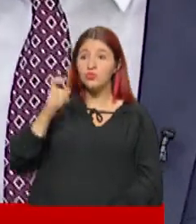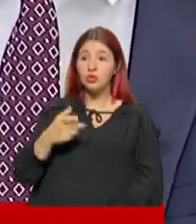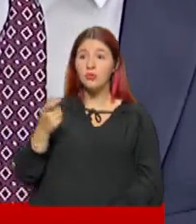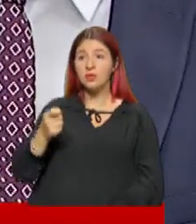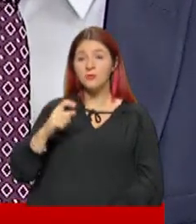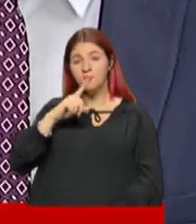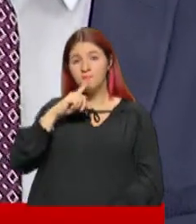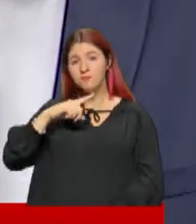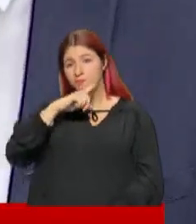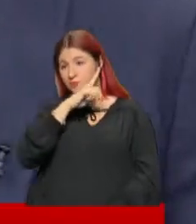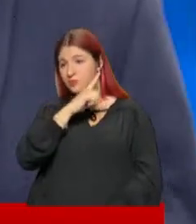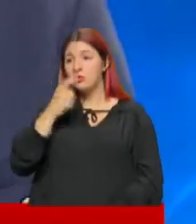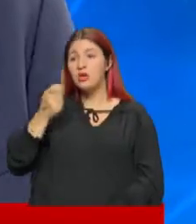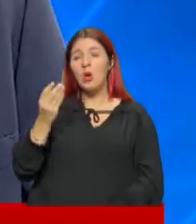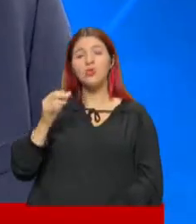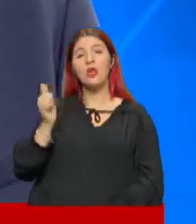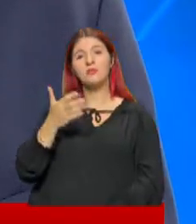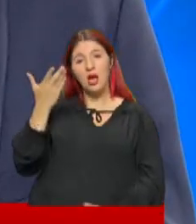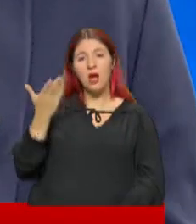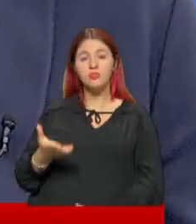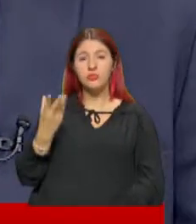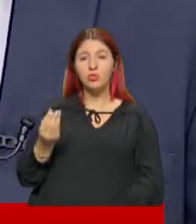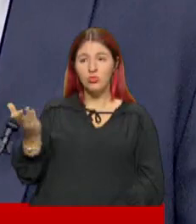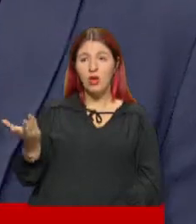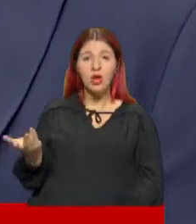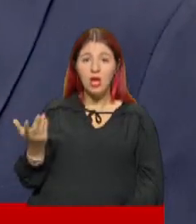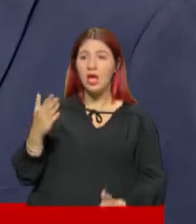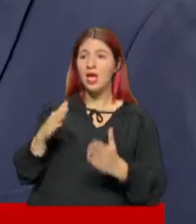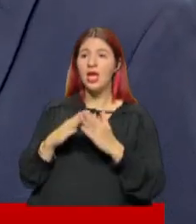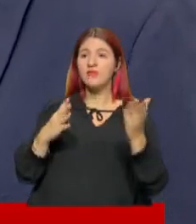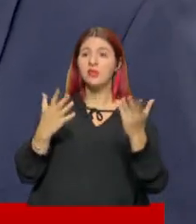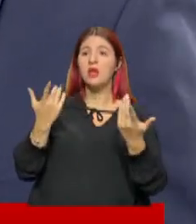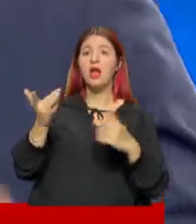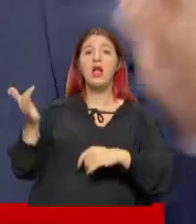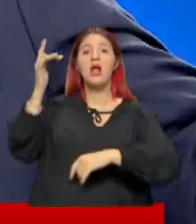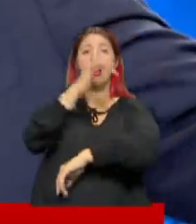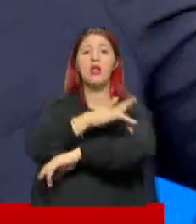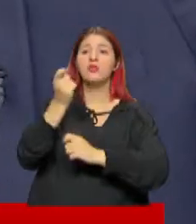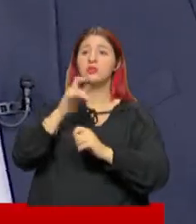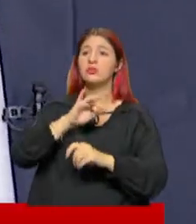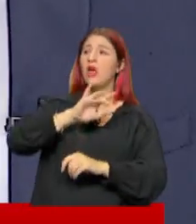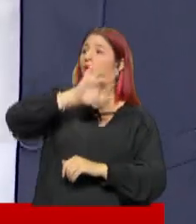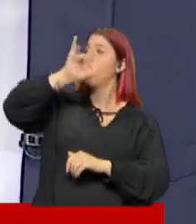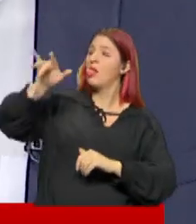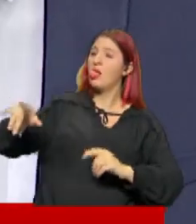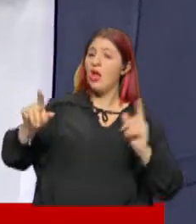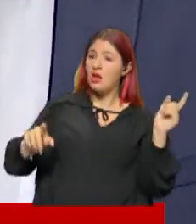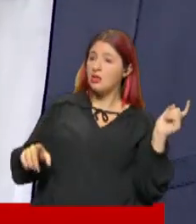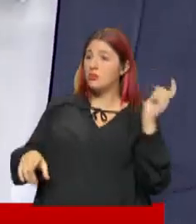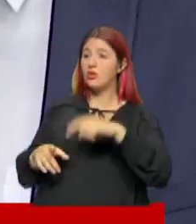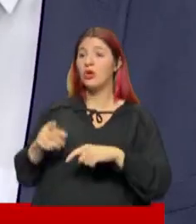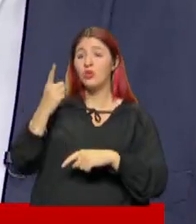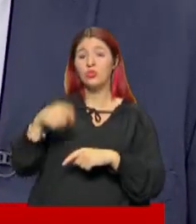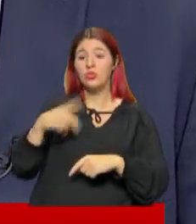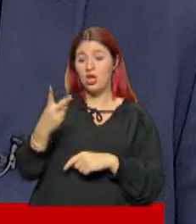zaman mecburen koşulları ne olursa olsun kabul etmek zorunda kalıyorsunuz. İşte eviniz kentin bir tarafında, iş yeri diğer tarafında. Günde